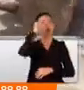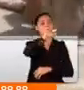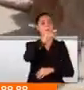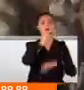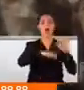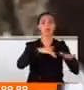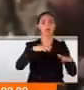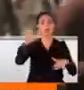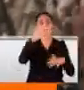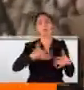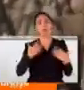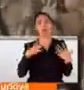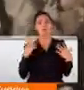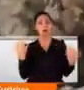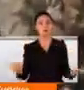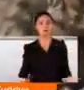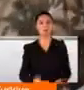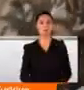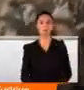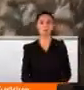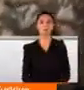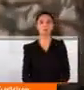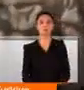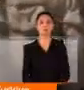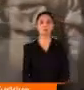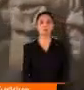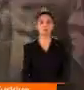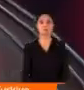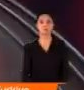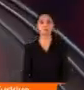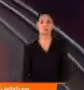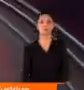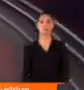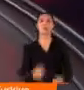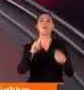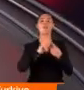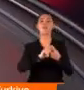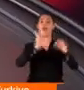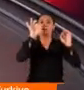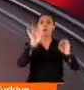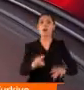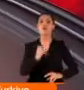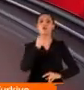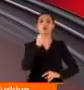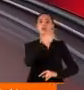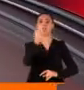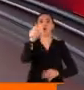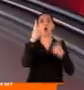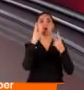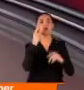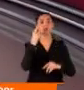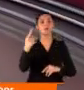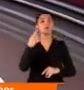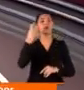adımlar merak konusu. Ve girişte anons ettiğimiz o açıklamada